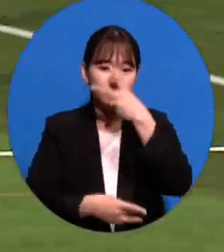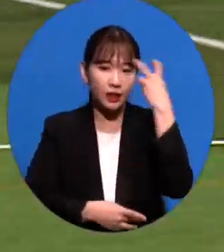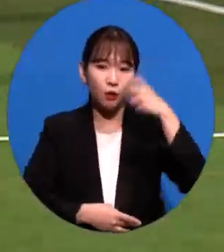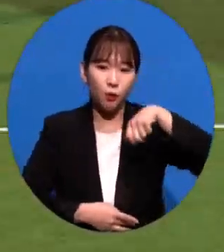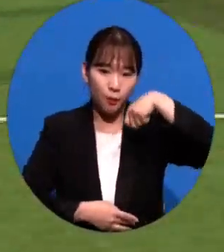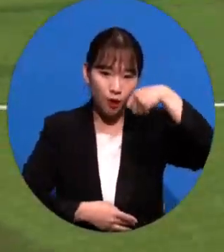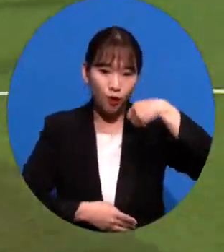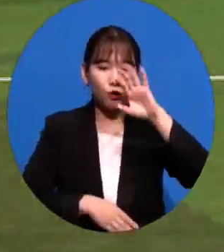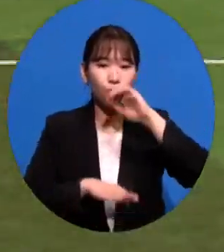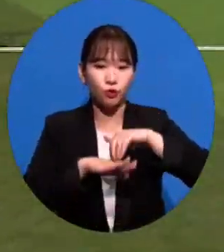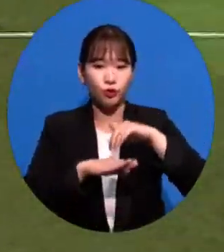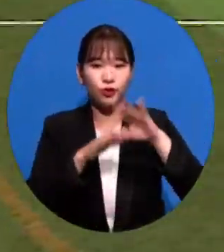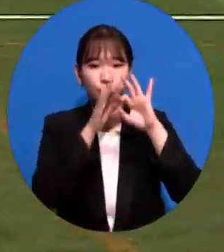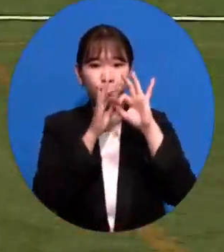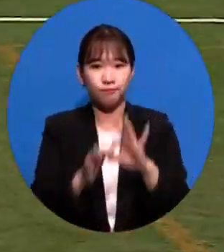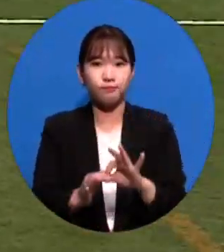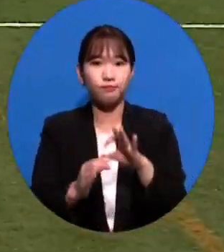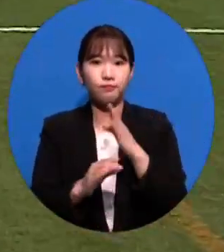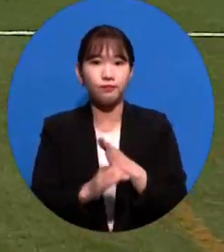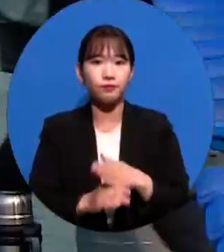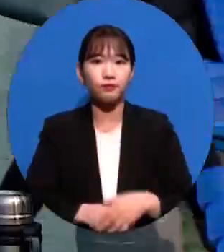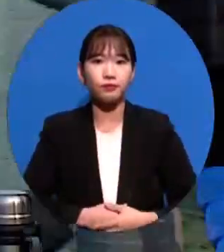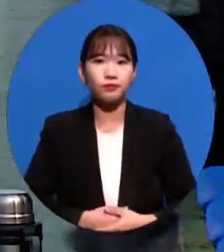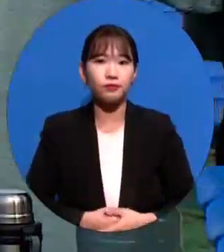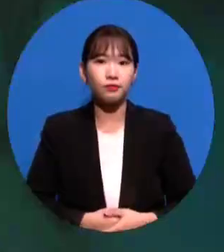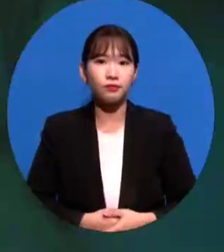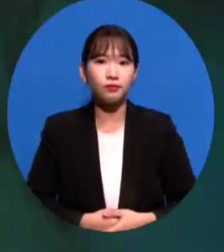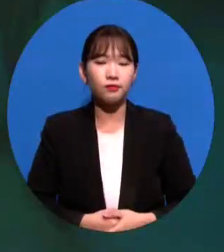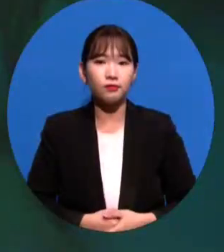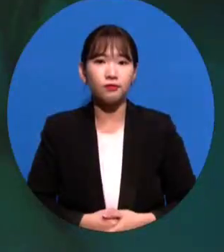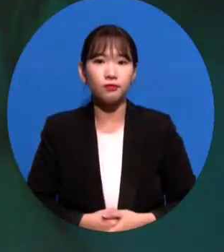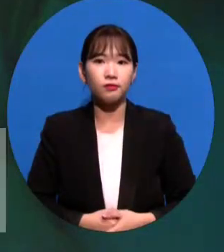해결하며 전지훈련을 소화하고 있습니다.